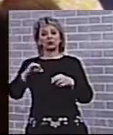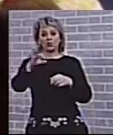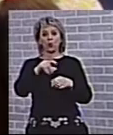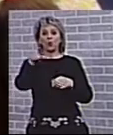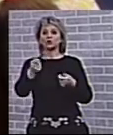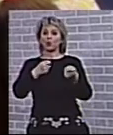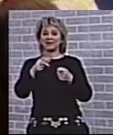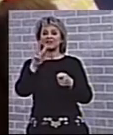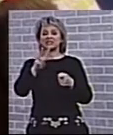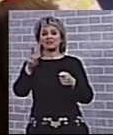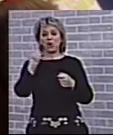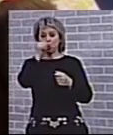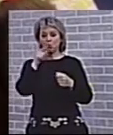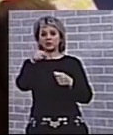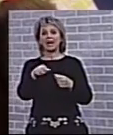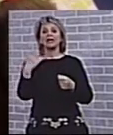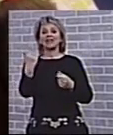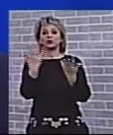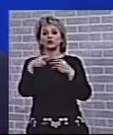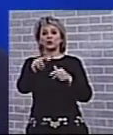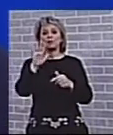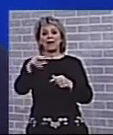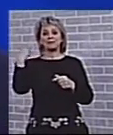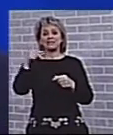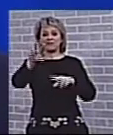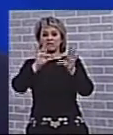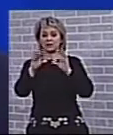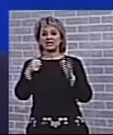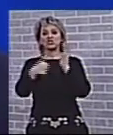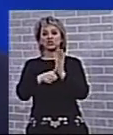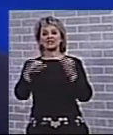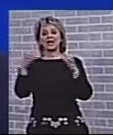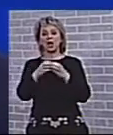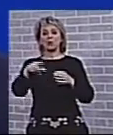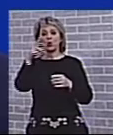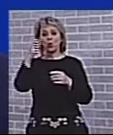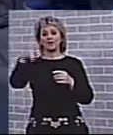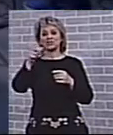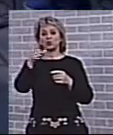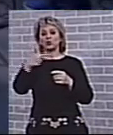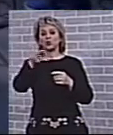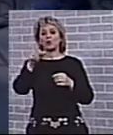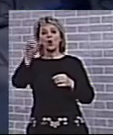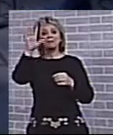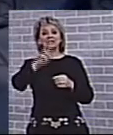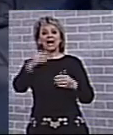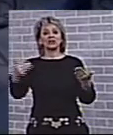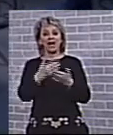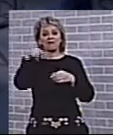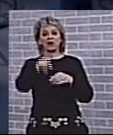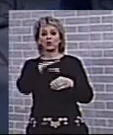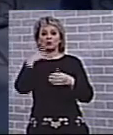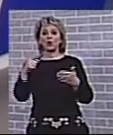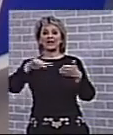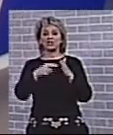области он руководил 22 года. На его счету 5 президентских выборов и 6 кампаний в Госдуму. Прославился как новатор.